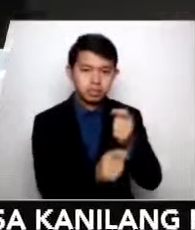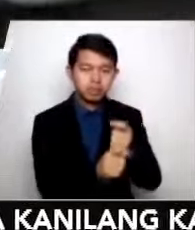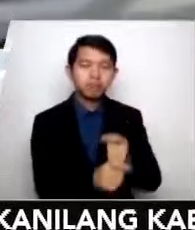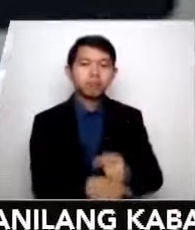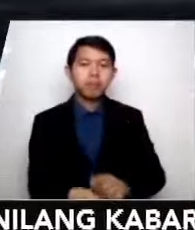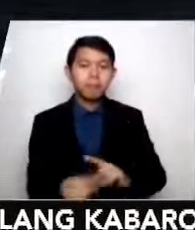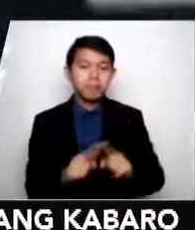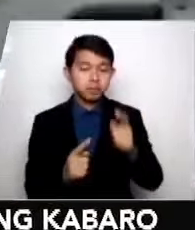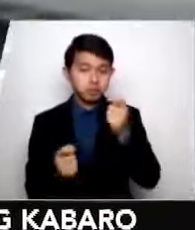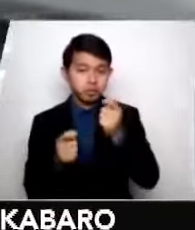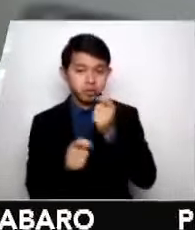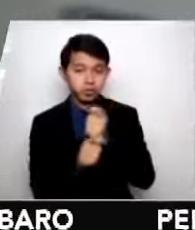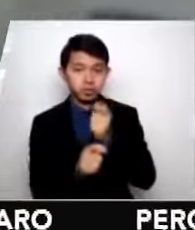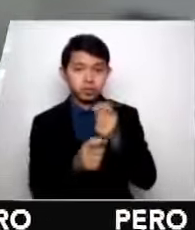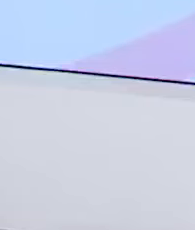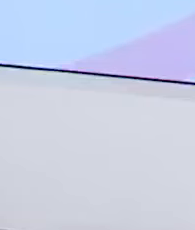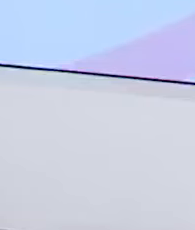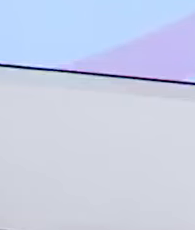at SUV.